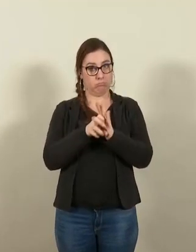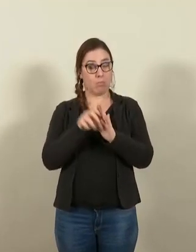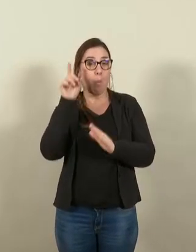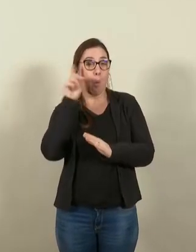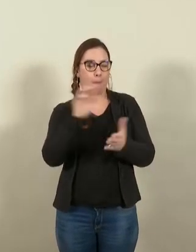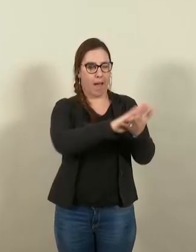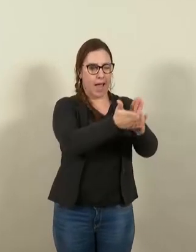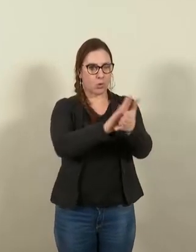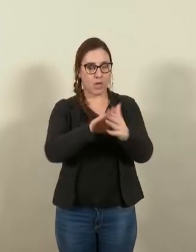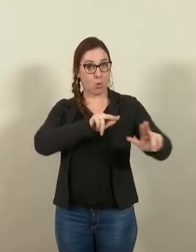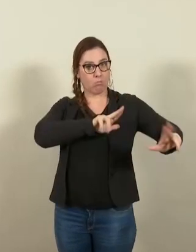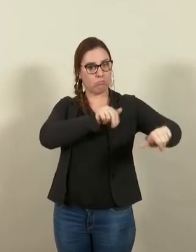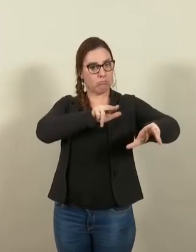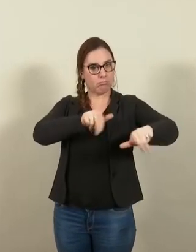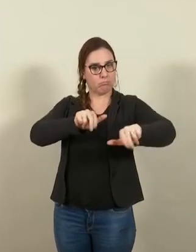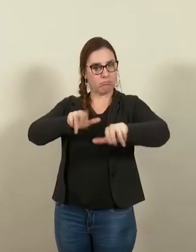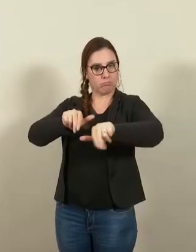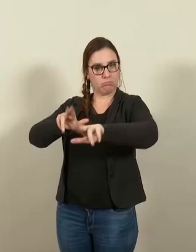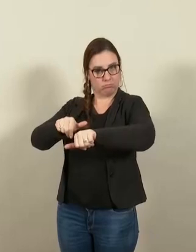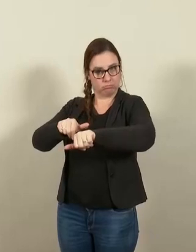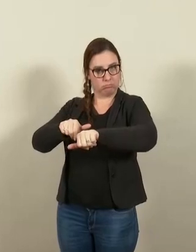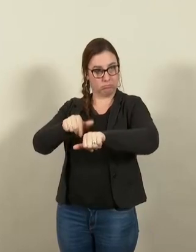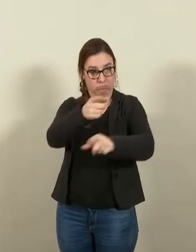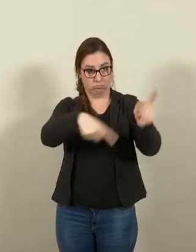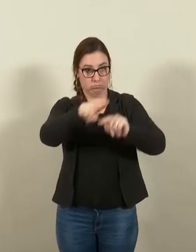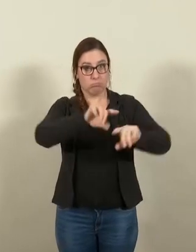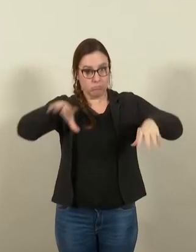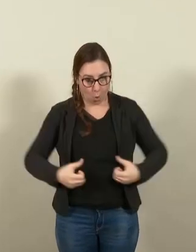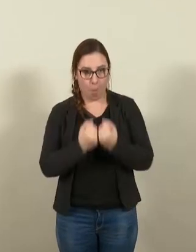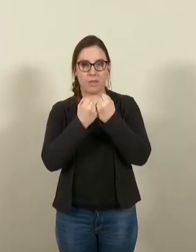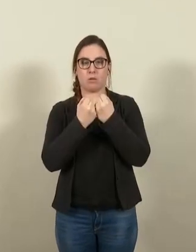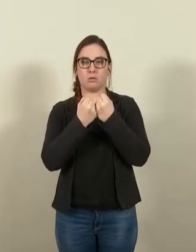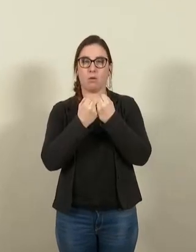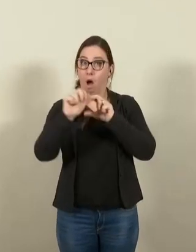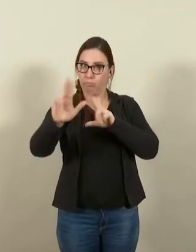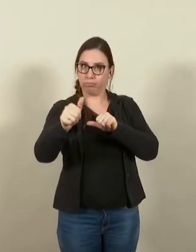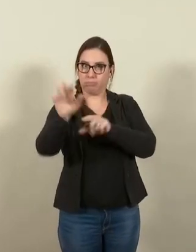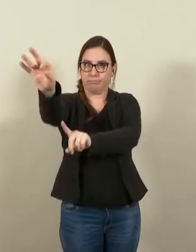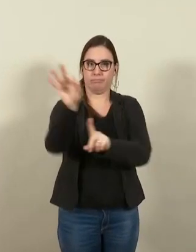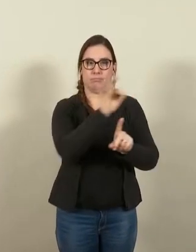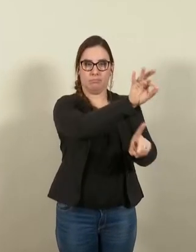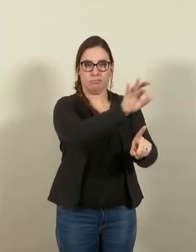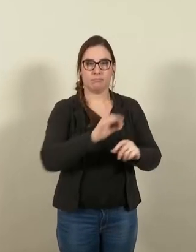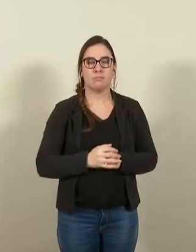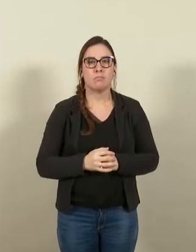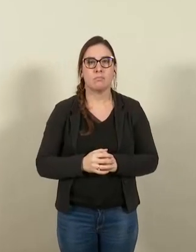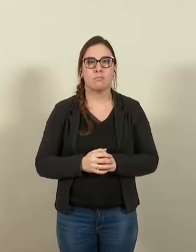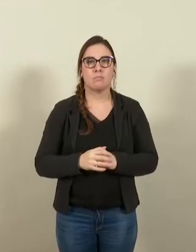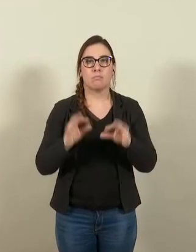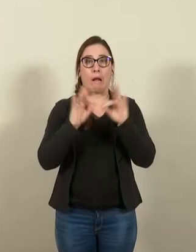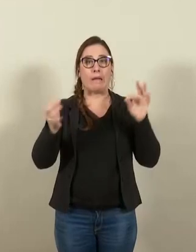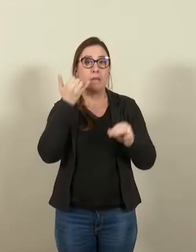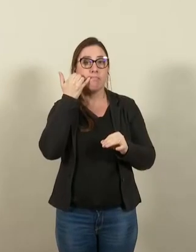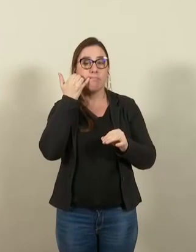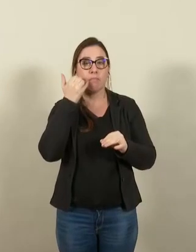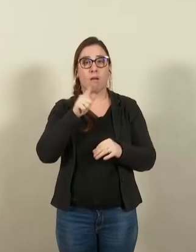des associations qui savent faire ça qui ont ce genre de compétence qui pourrai avoir des lignes d'écoute 24